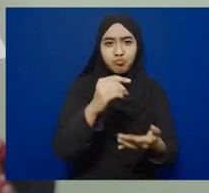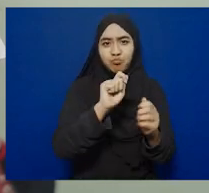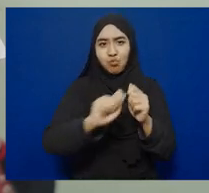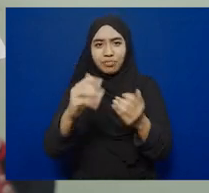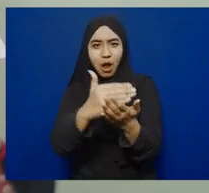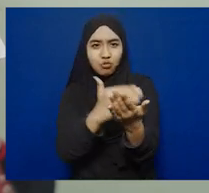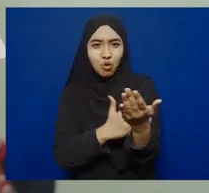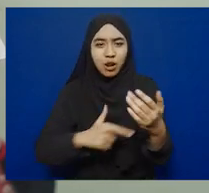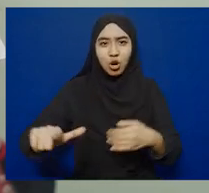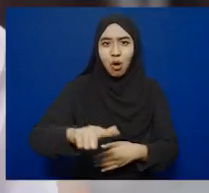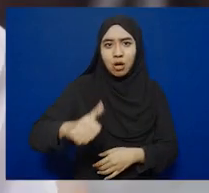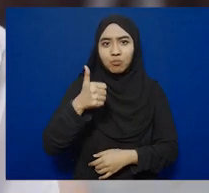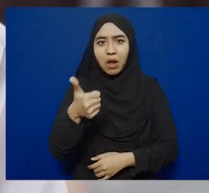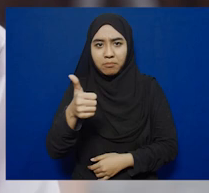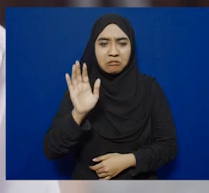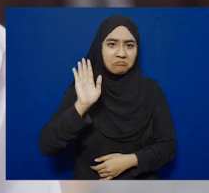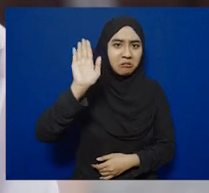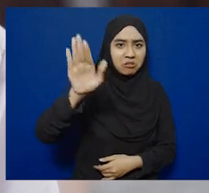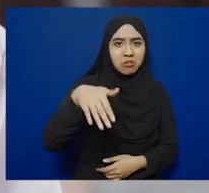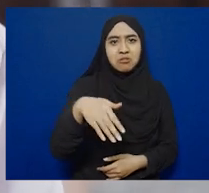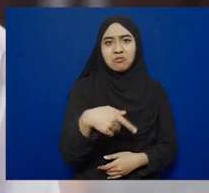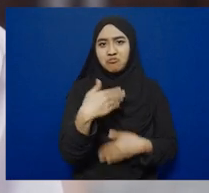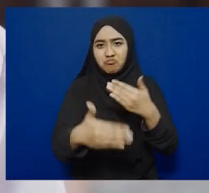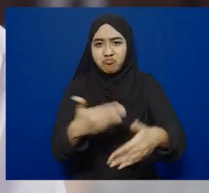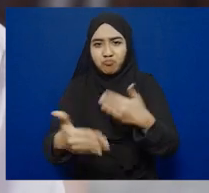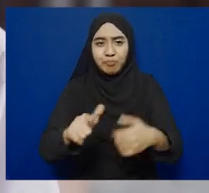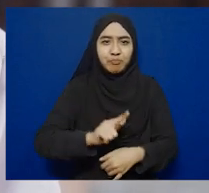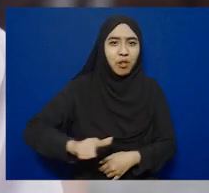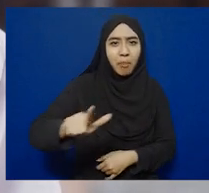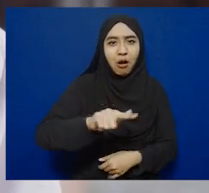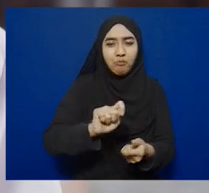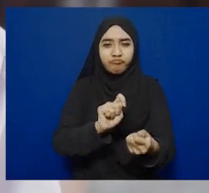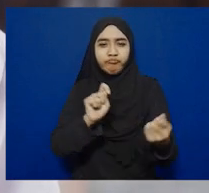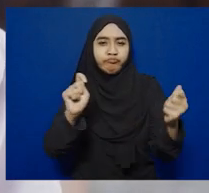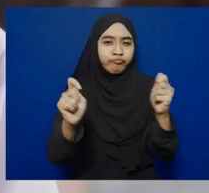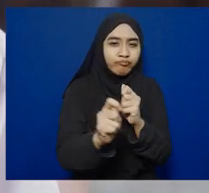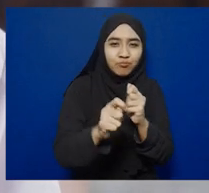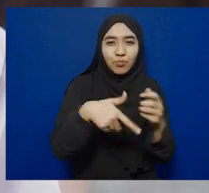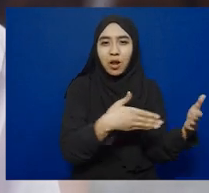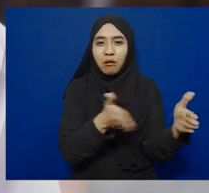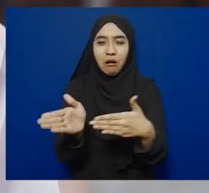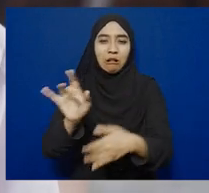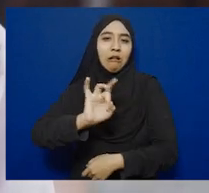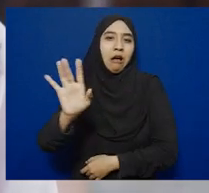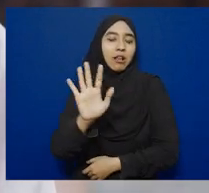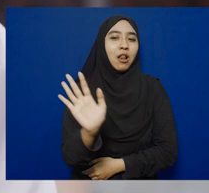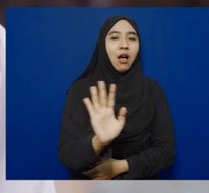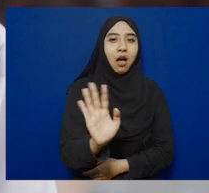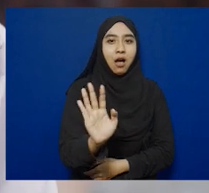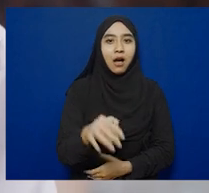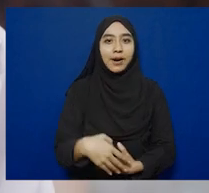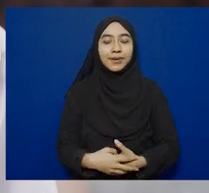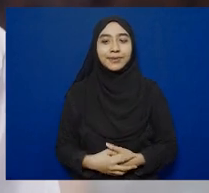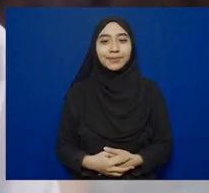SK lurah. Kedepannya kita tetap KDK kita tetap eksis, makanya dibuatkan perkal supaya untuk kedepannya